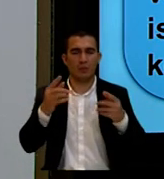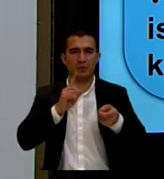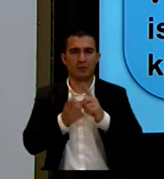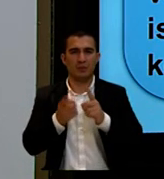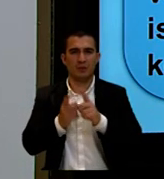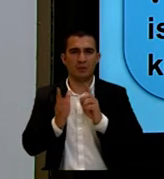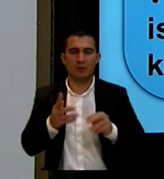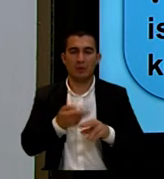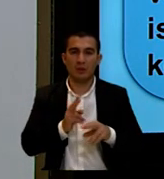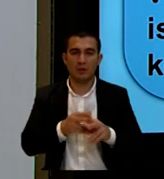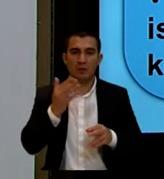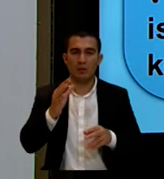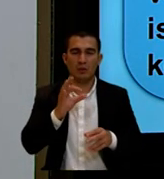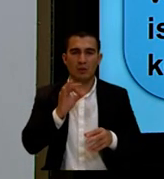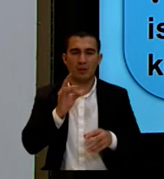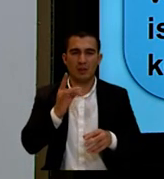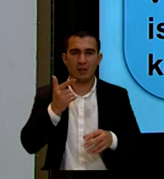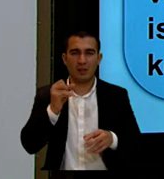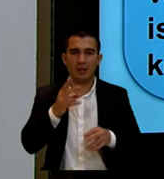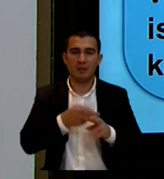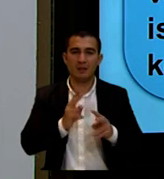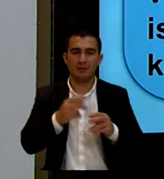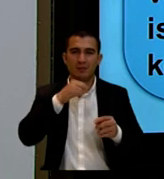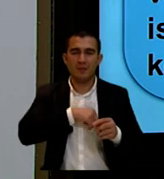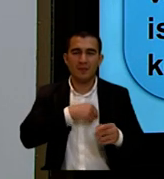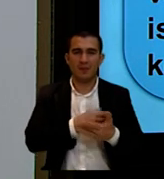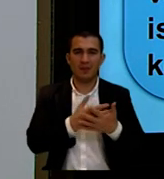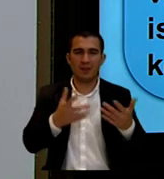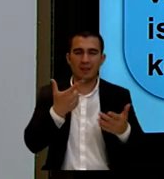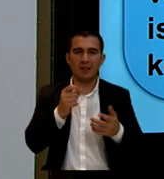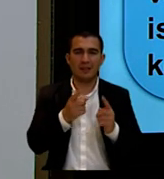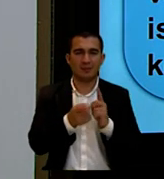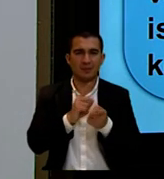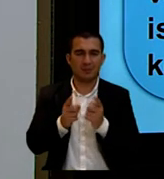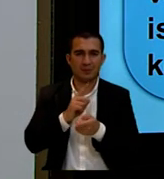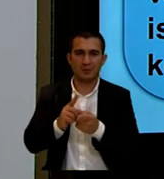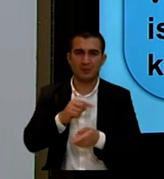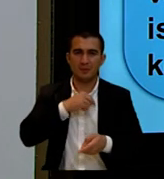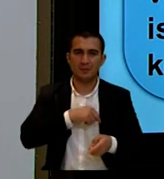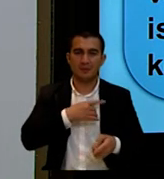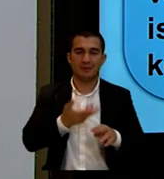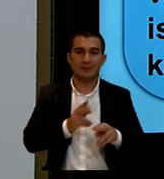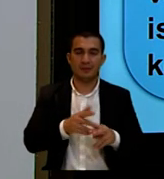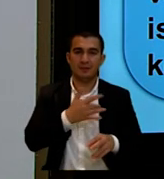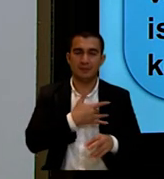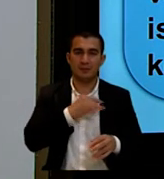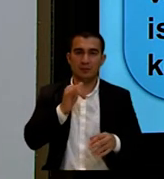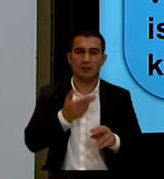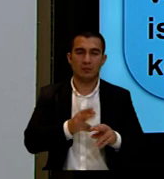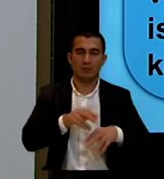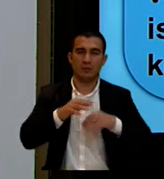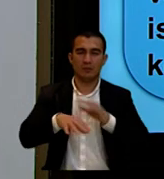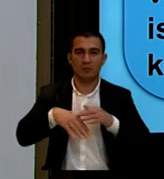U organ, to'qima va hujayralardagi gaz almashinuvida ishtirok etib, yurakning o'ng